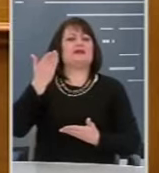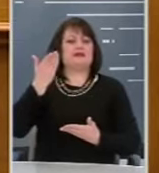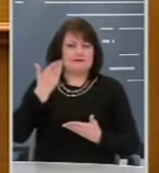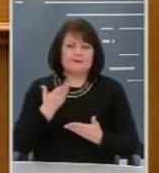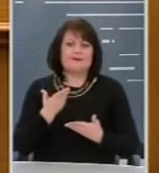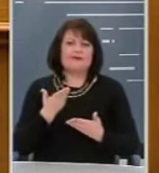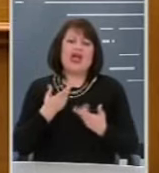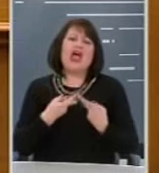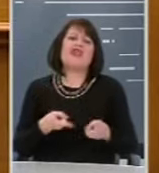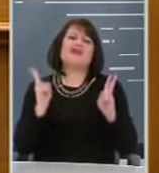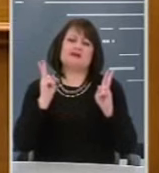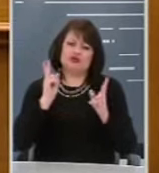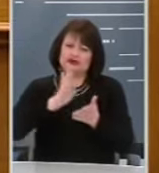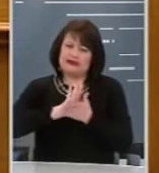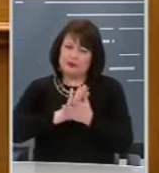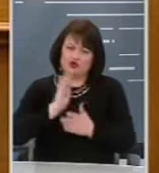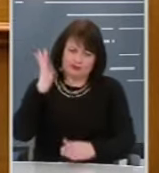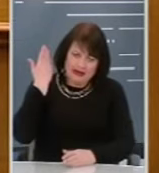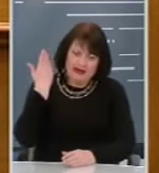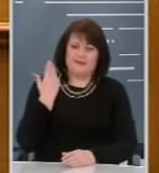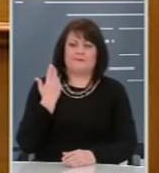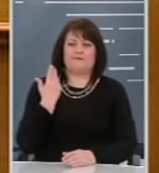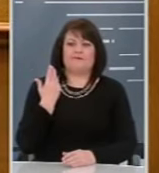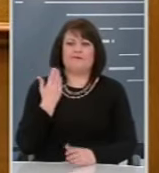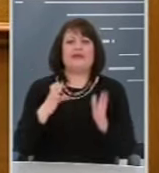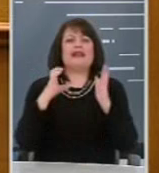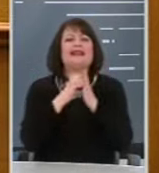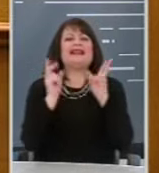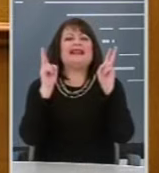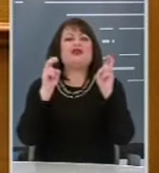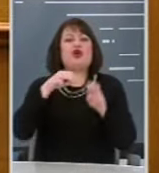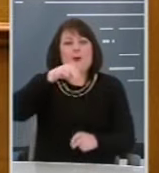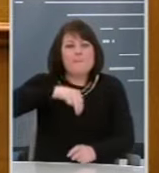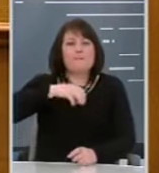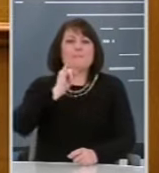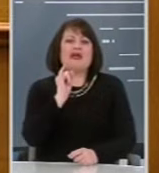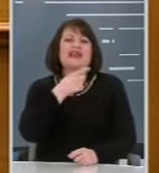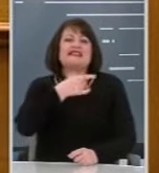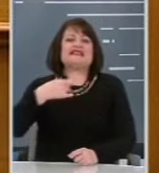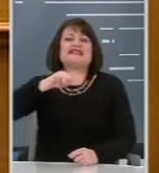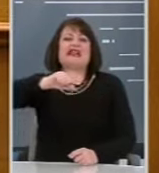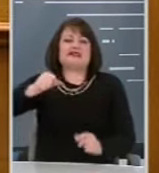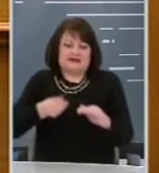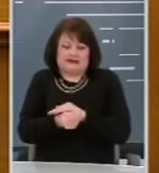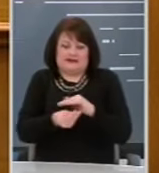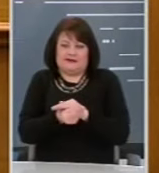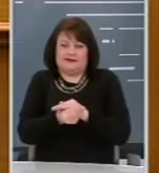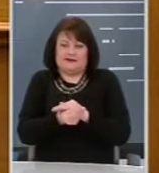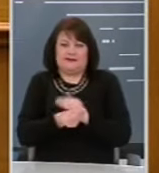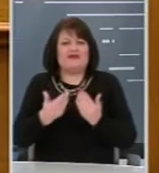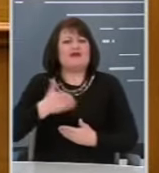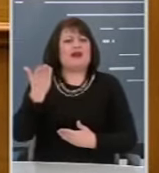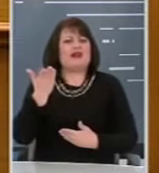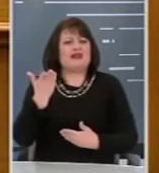τύπος προ πολλών ετών με τίτλο ο μίζας και αυτή η εφημερίδα δεν ανήκε